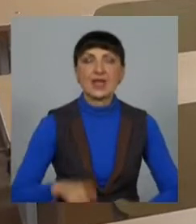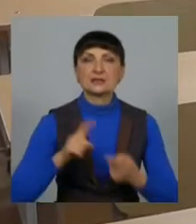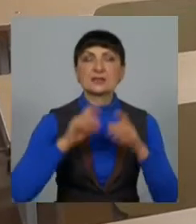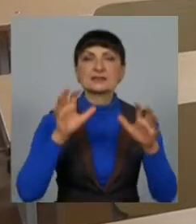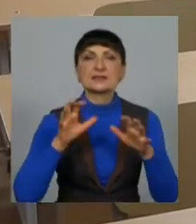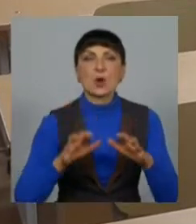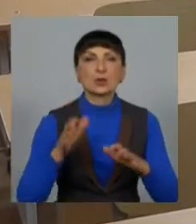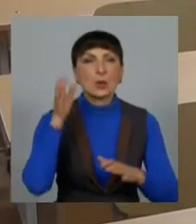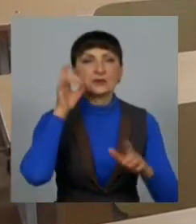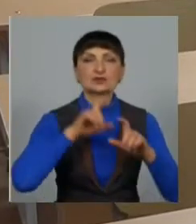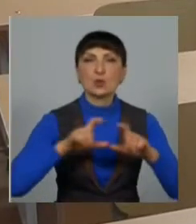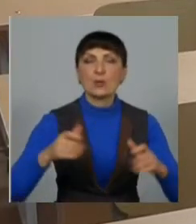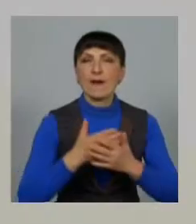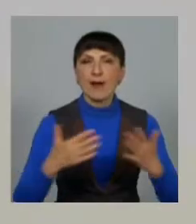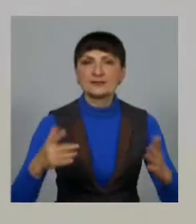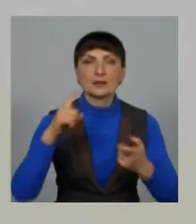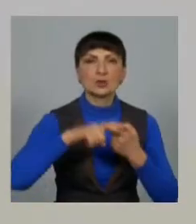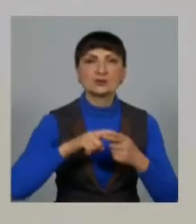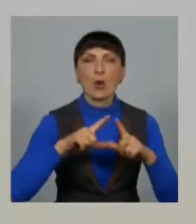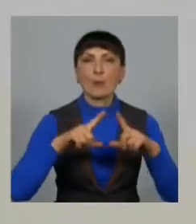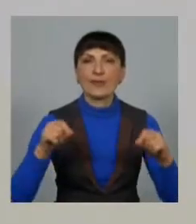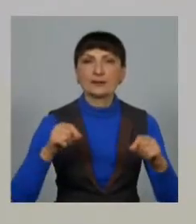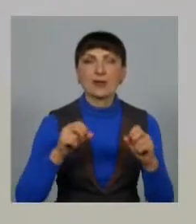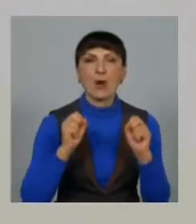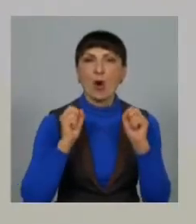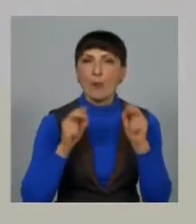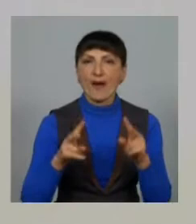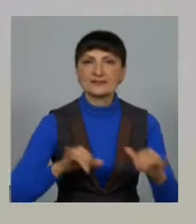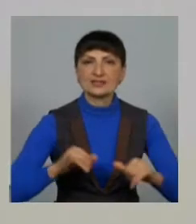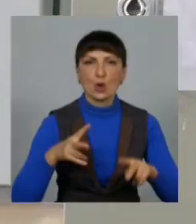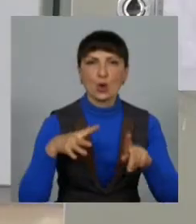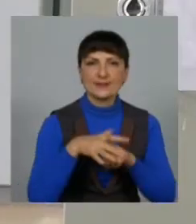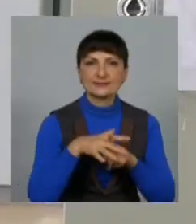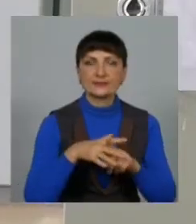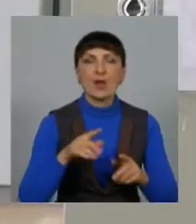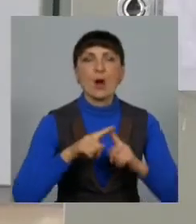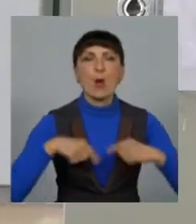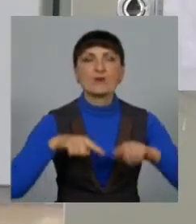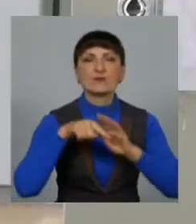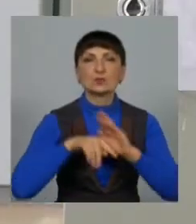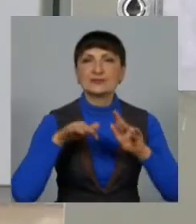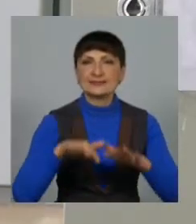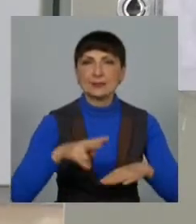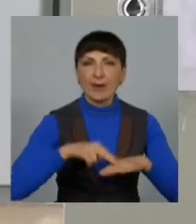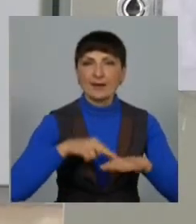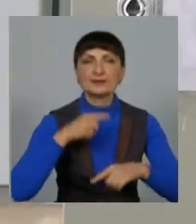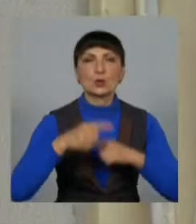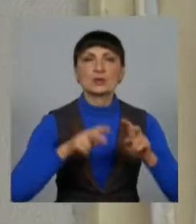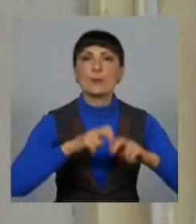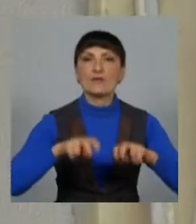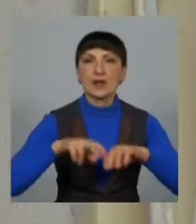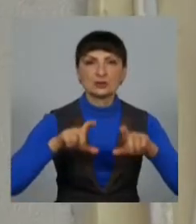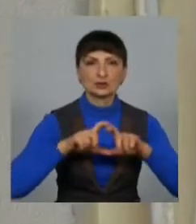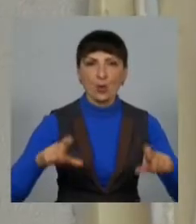Согласно закону, образовательные учреждения относятся к объектам, уязвимым к террористическим атакам. Органы внутренних дел регулярно проверяют